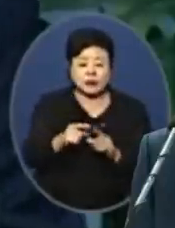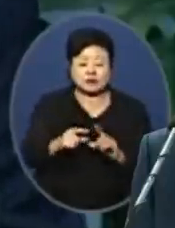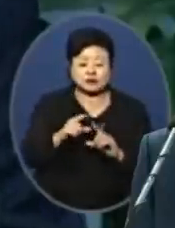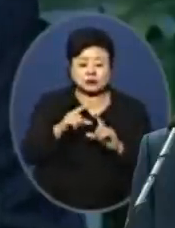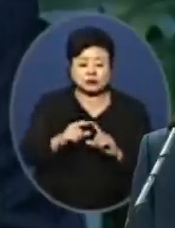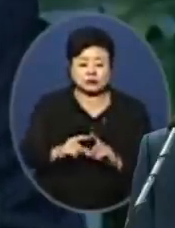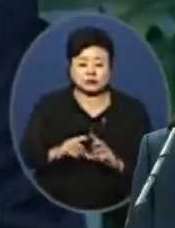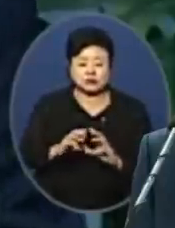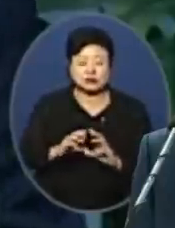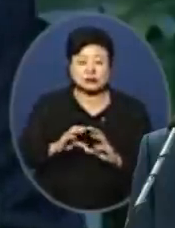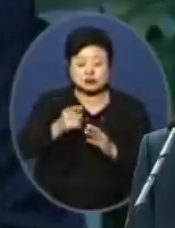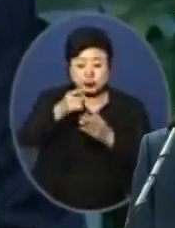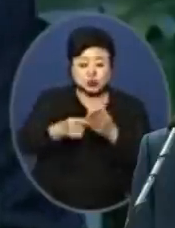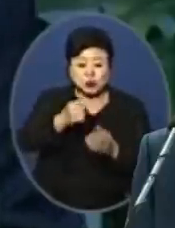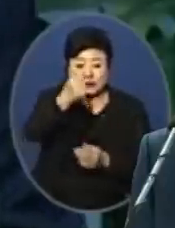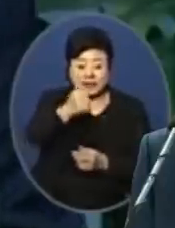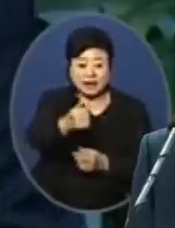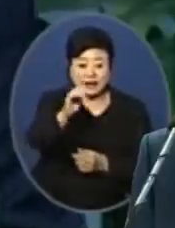국무총리가 되어서